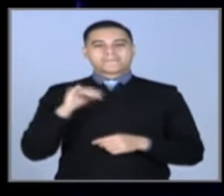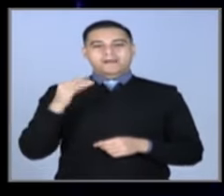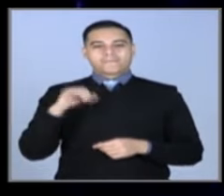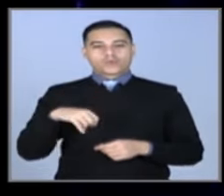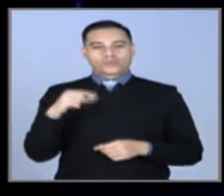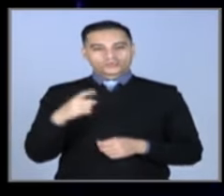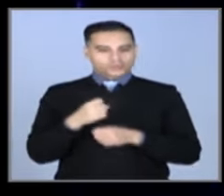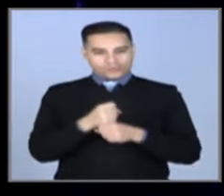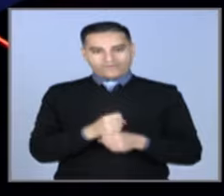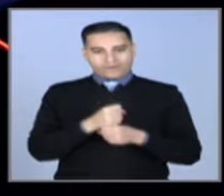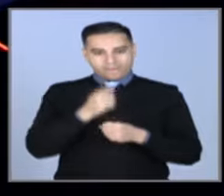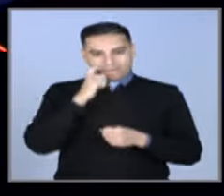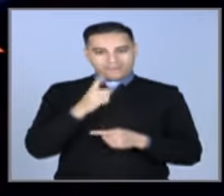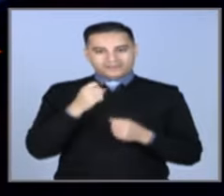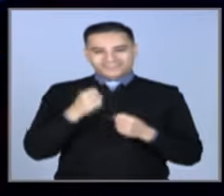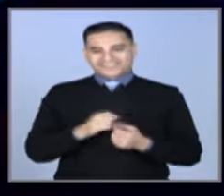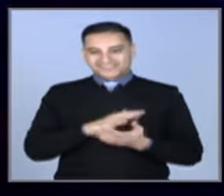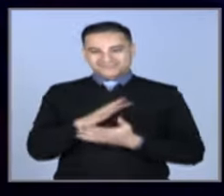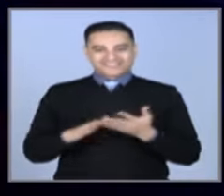لينا. باباكو بقى في زنقة.